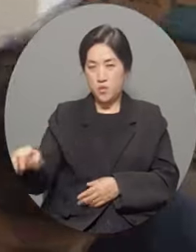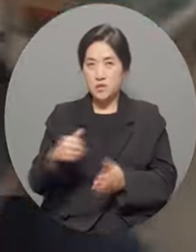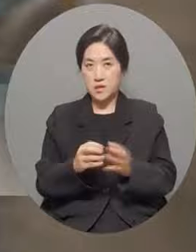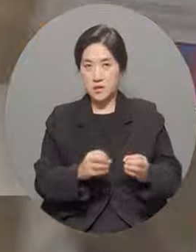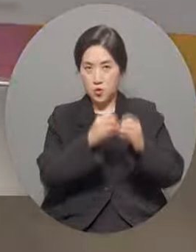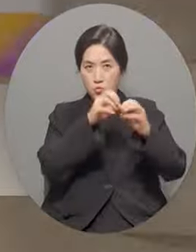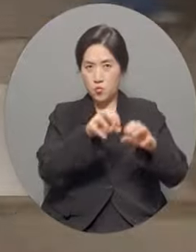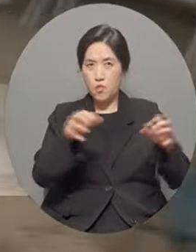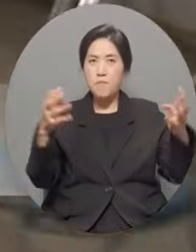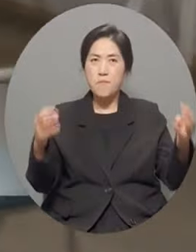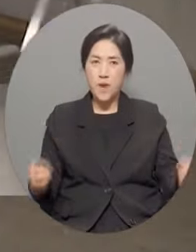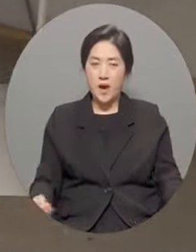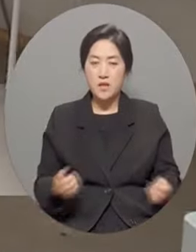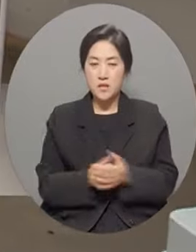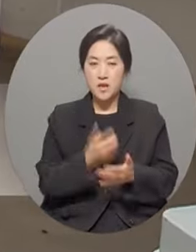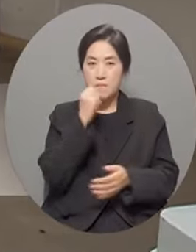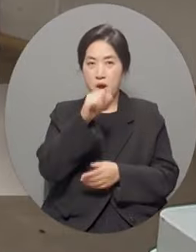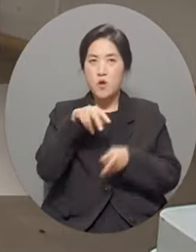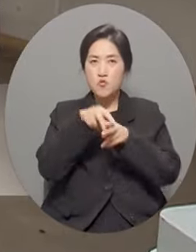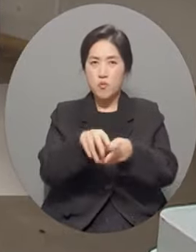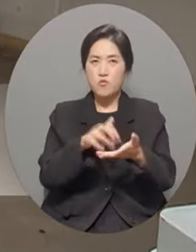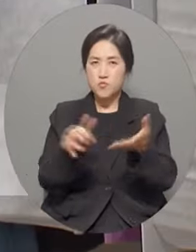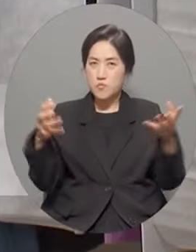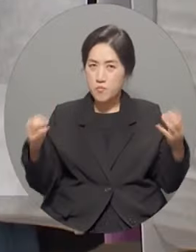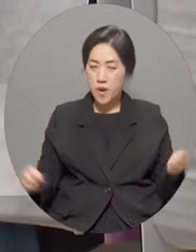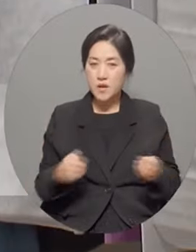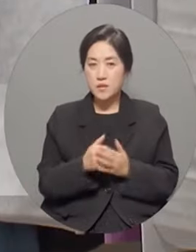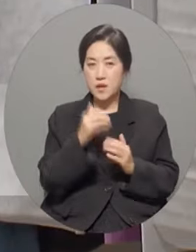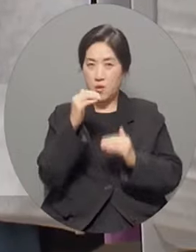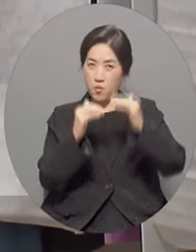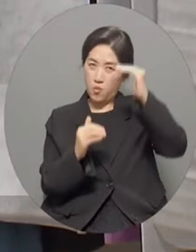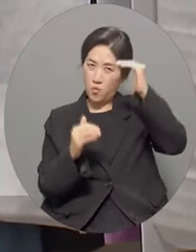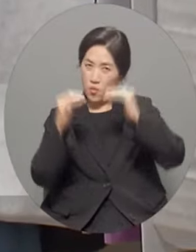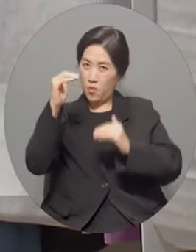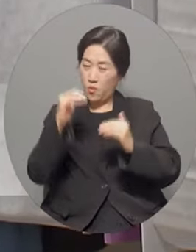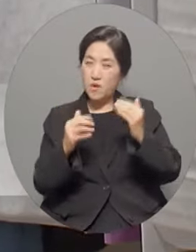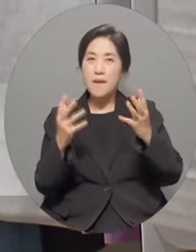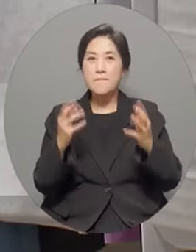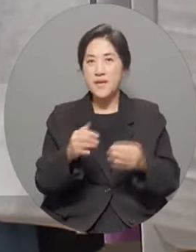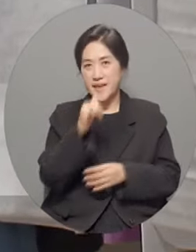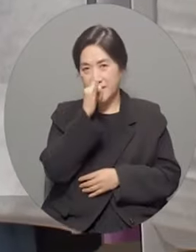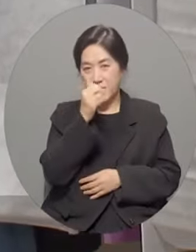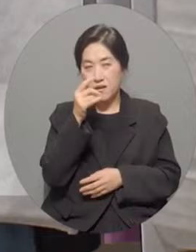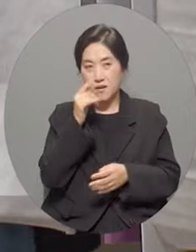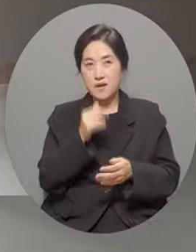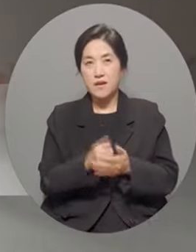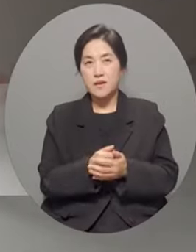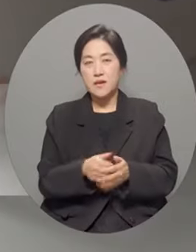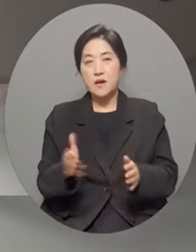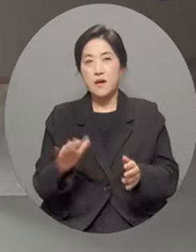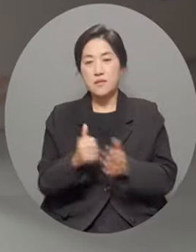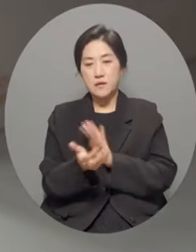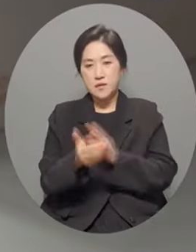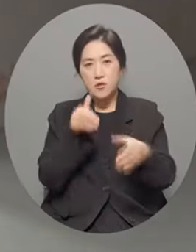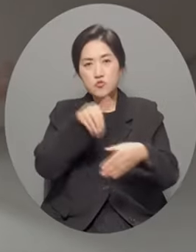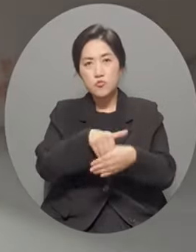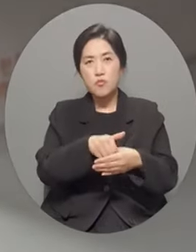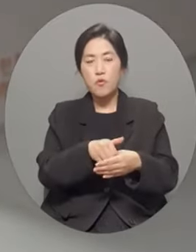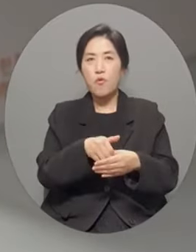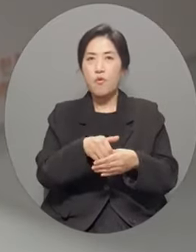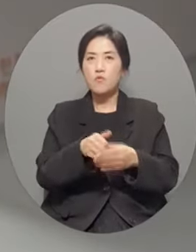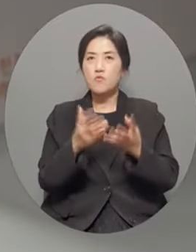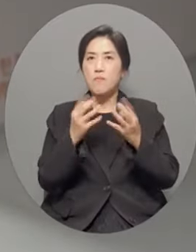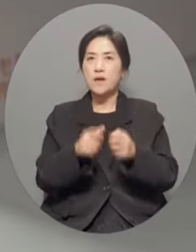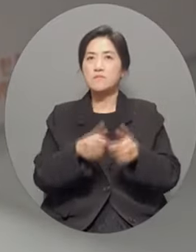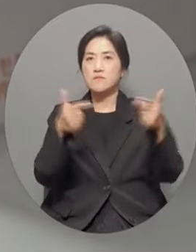접전 지역구가 많고 출마한 후보자 수도 많아 오차 가능성이 높아지는 면이 있지만 높아지고 있는 사전투표 비율도